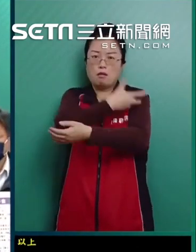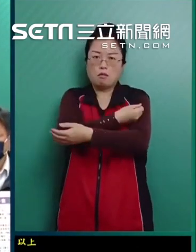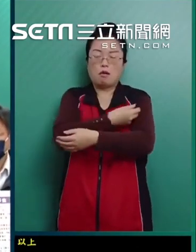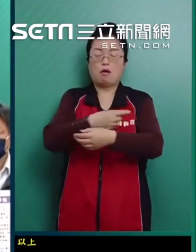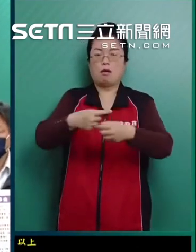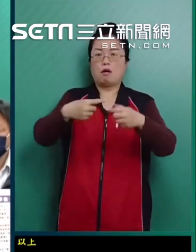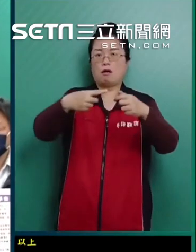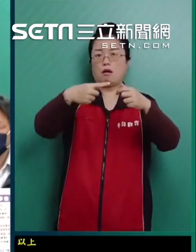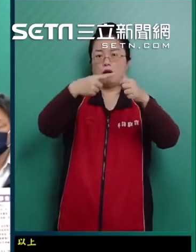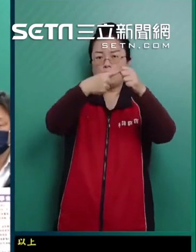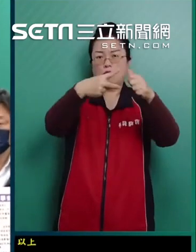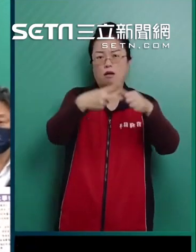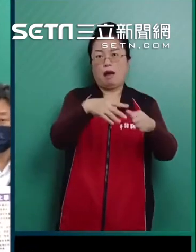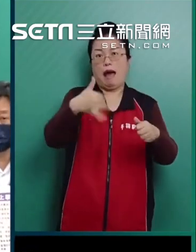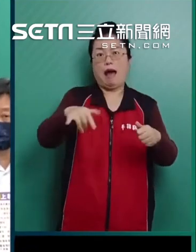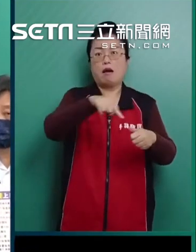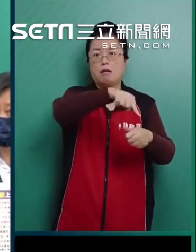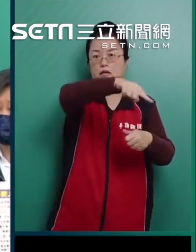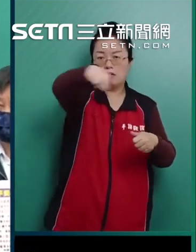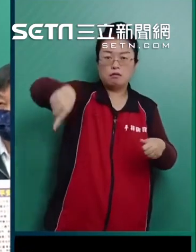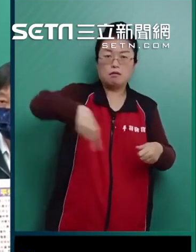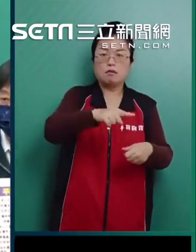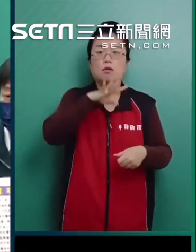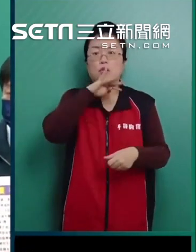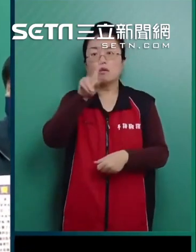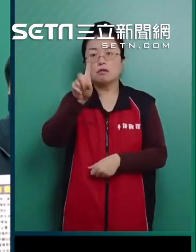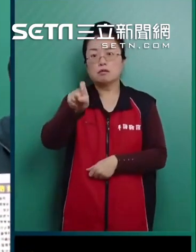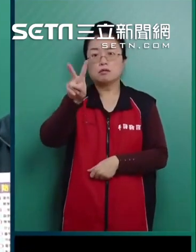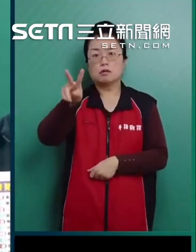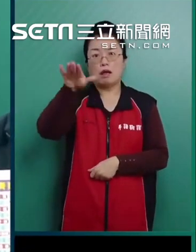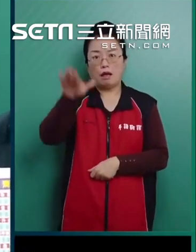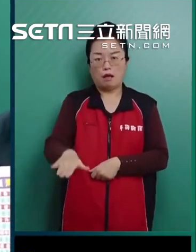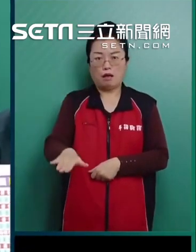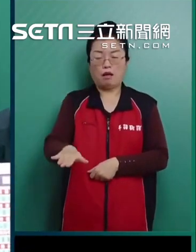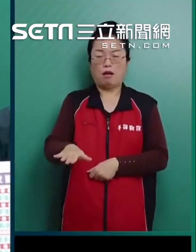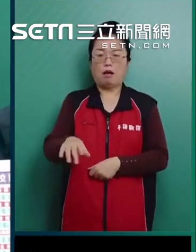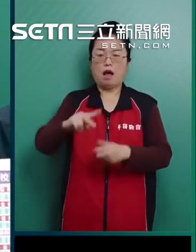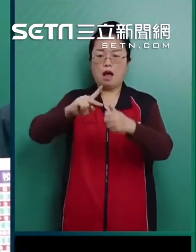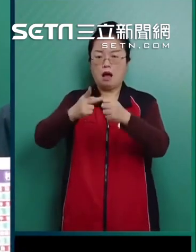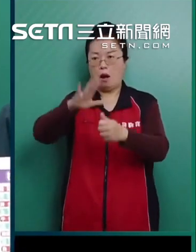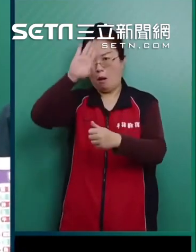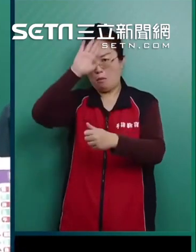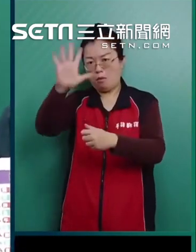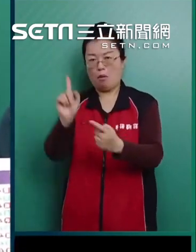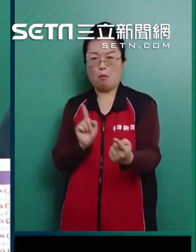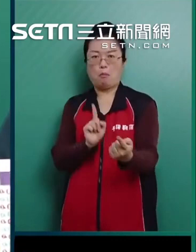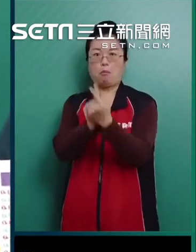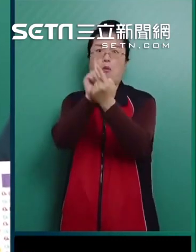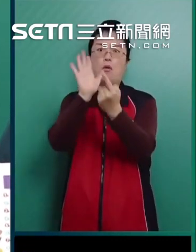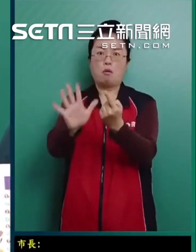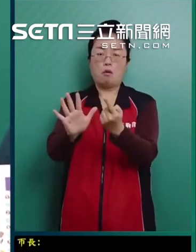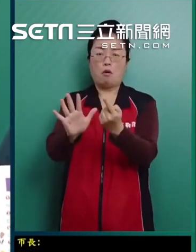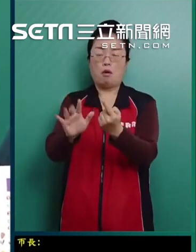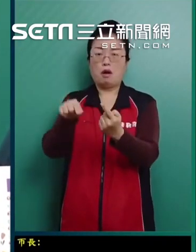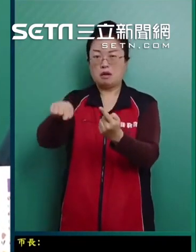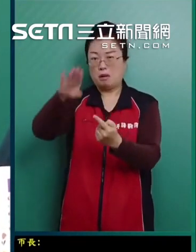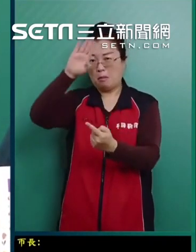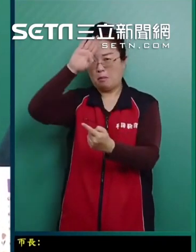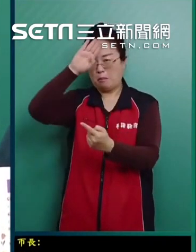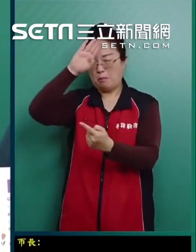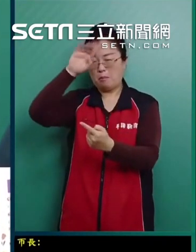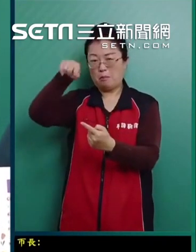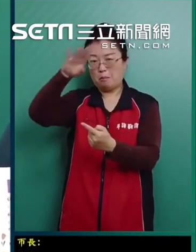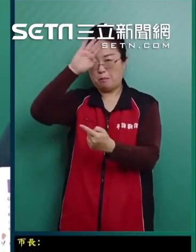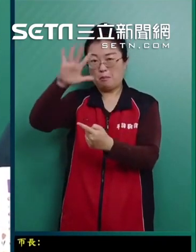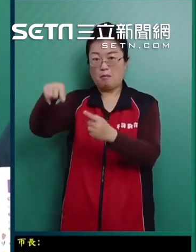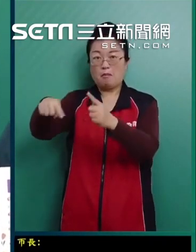以下的学童哦，跟确诊者哦接触，而且确诊者的这个 CT 值相当低，传染性相当